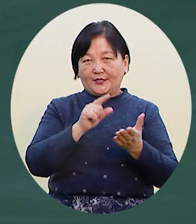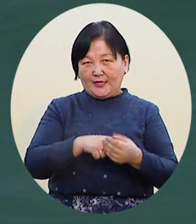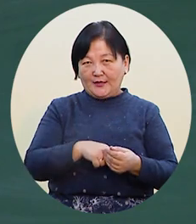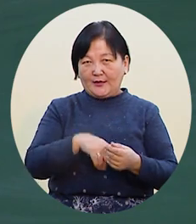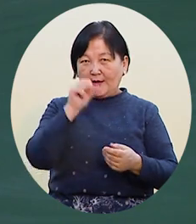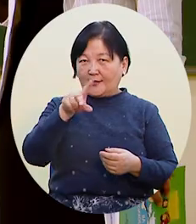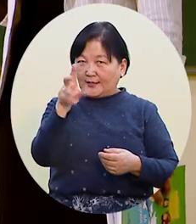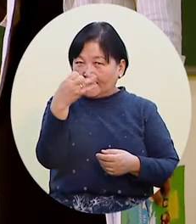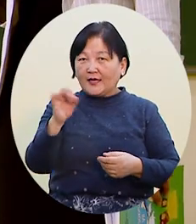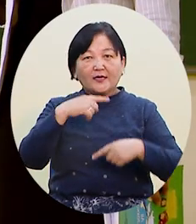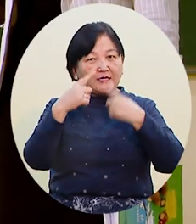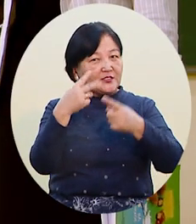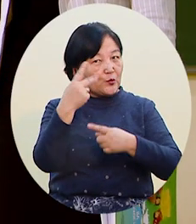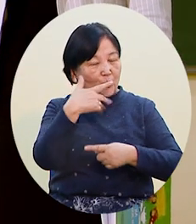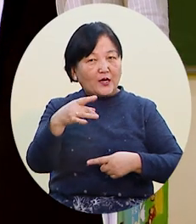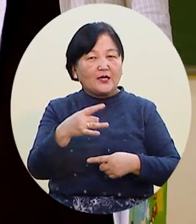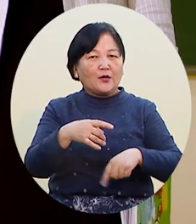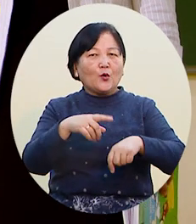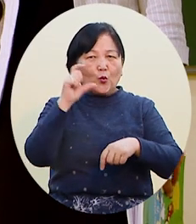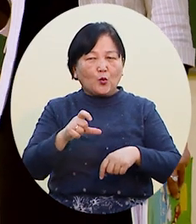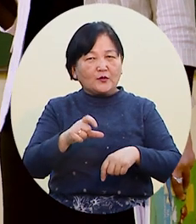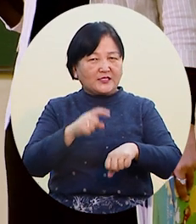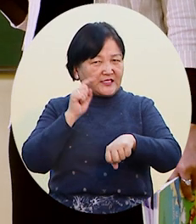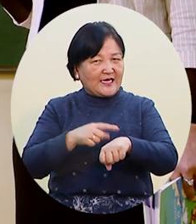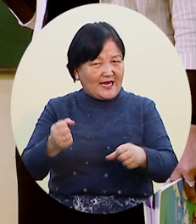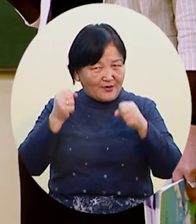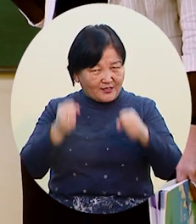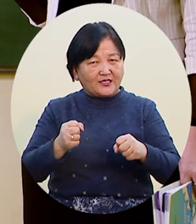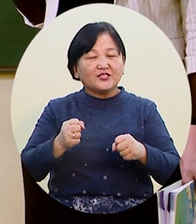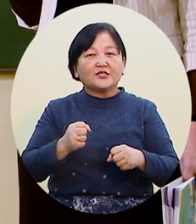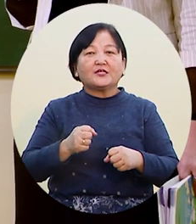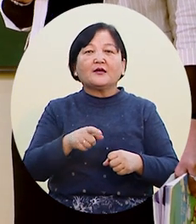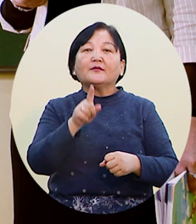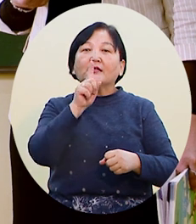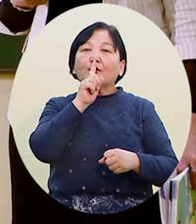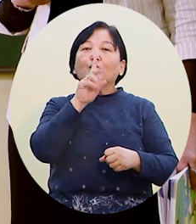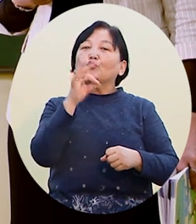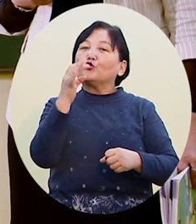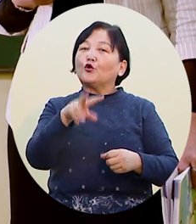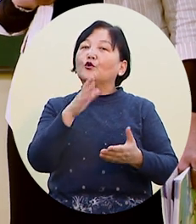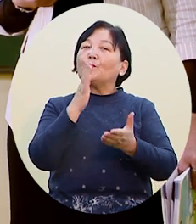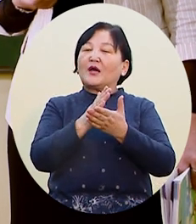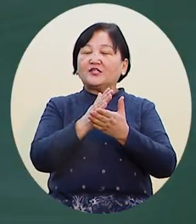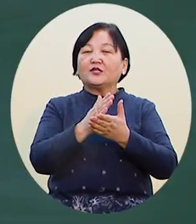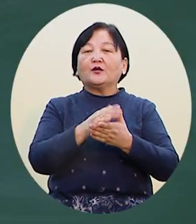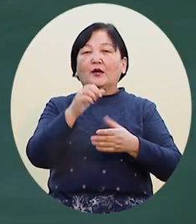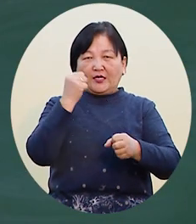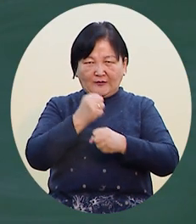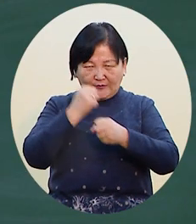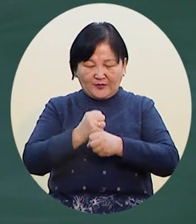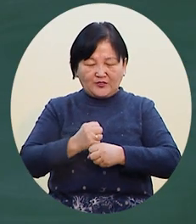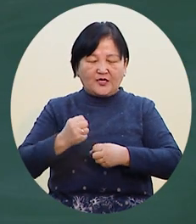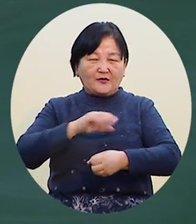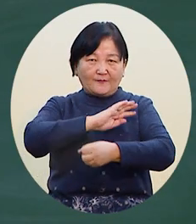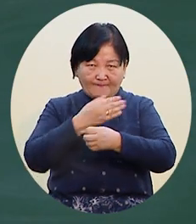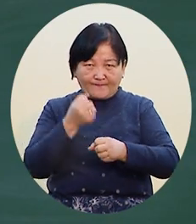алагдан хэлсэн үгээр бол хүн цаг ямагт хичээн даруй төлөв байж үг хэлээ бодохгүй бол урууд нь дороотдөг юм а гэсэн энэ үйлдэлд бол хурж болж